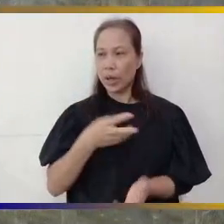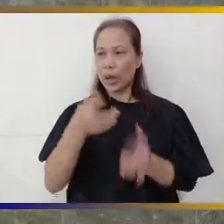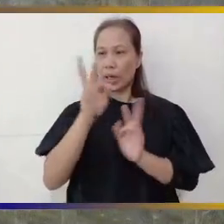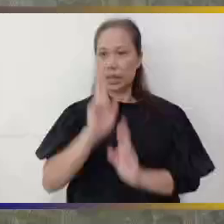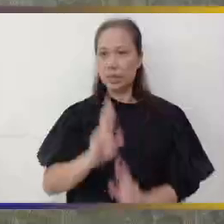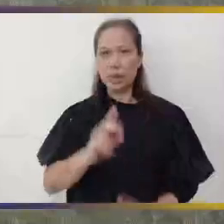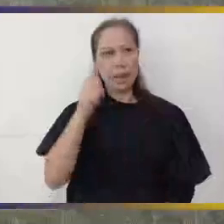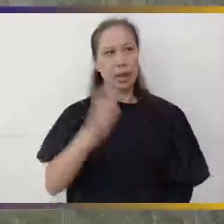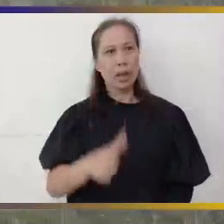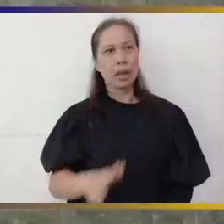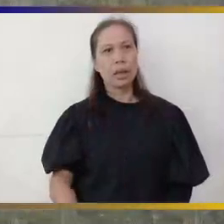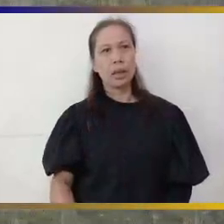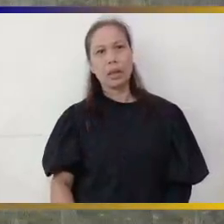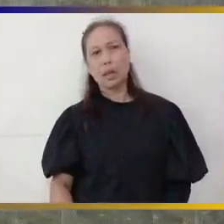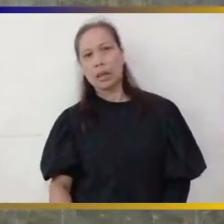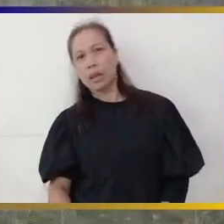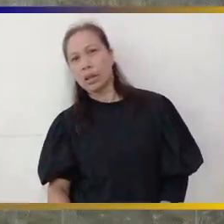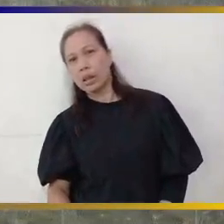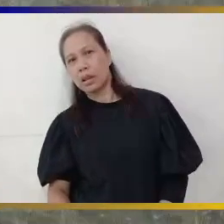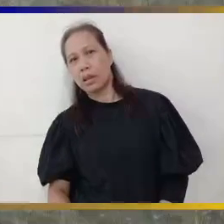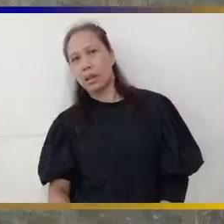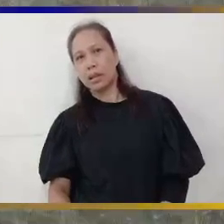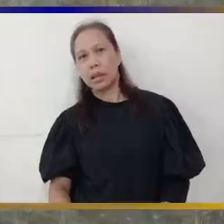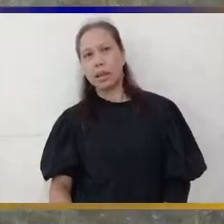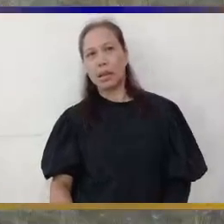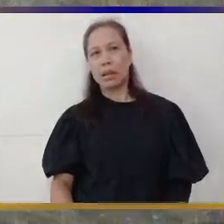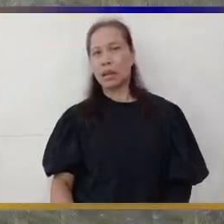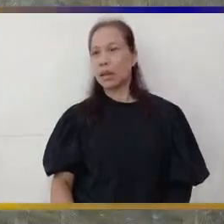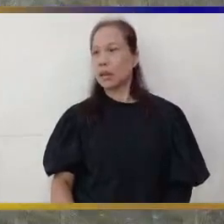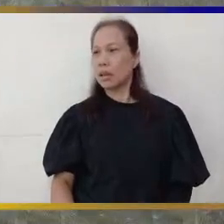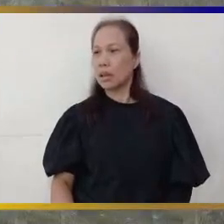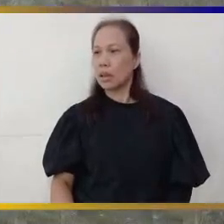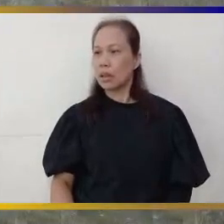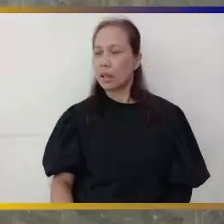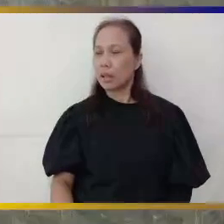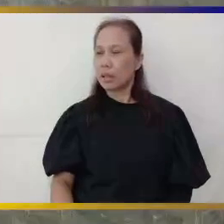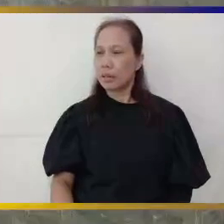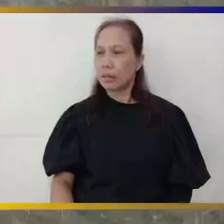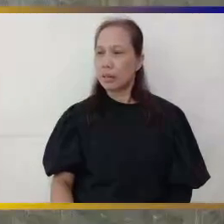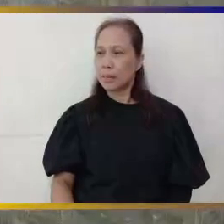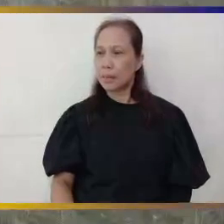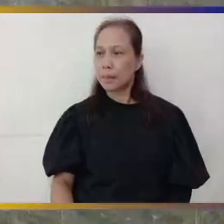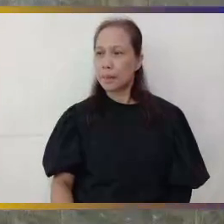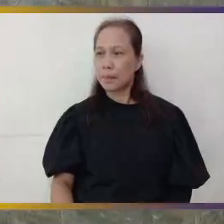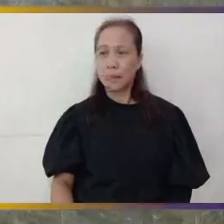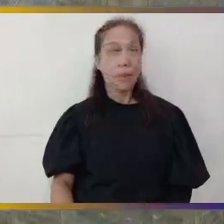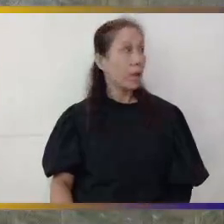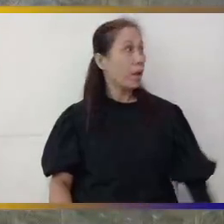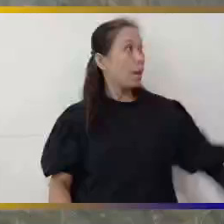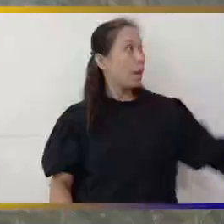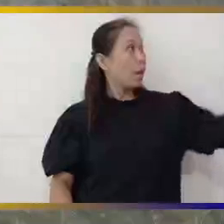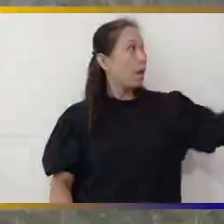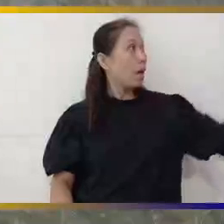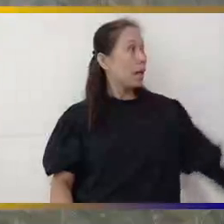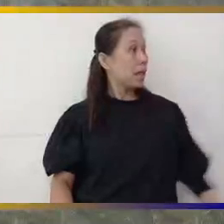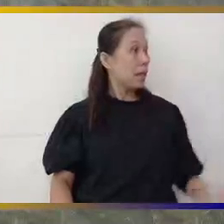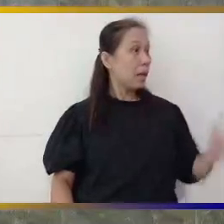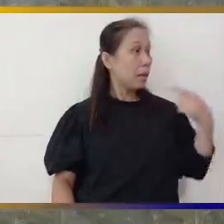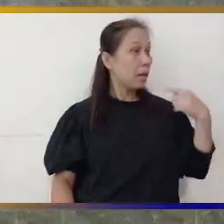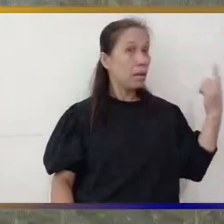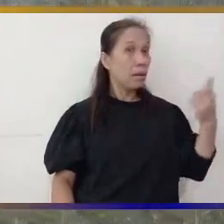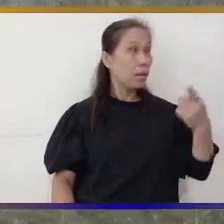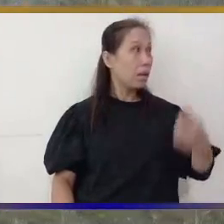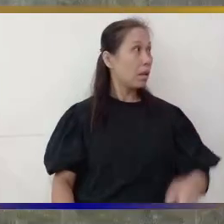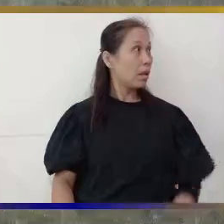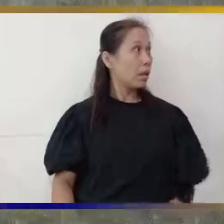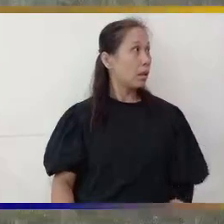Diyos kung kilala mo ang Diyos kaya mo na bang respetuhin ang Diyos ayon sa pagkakilala mo na separated Yung kanyang honor